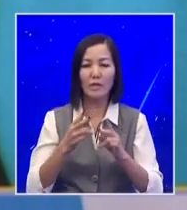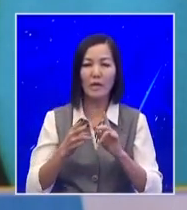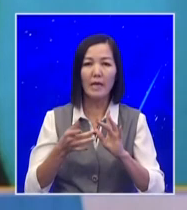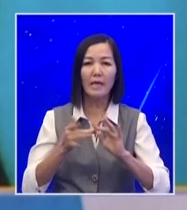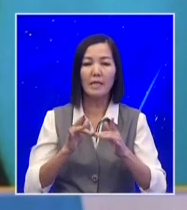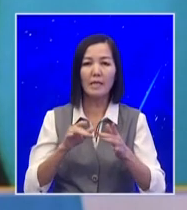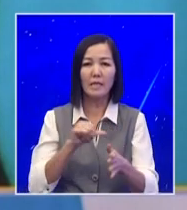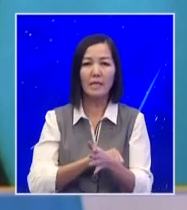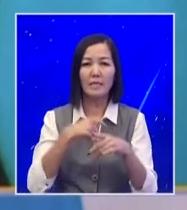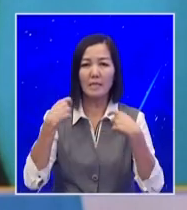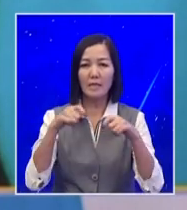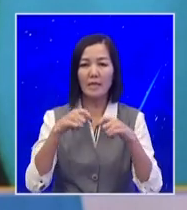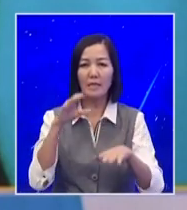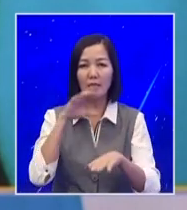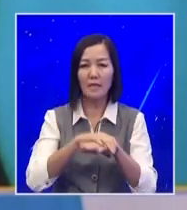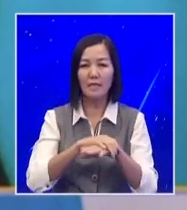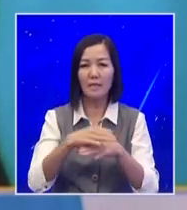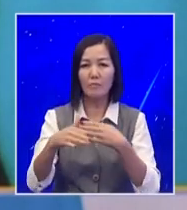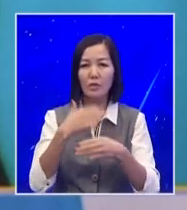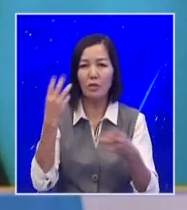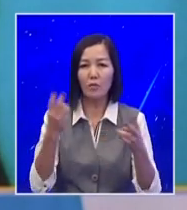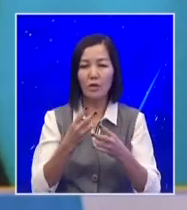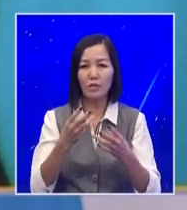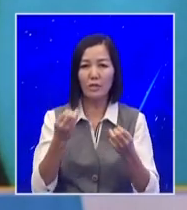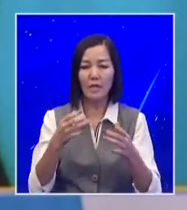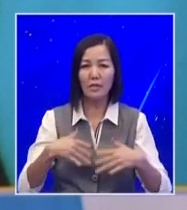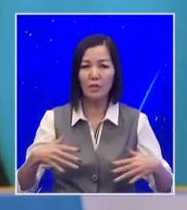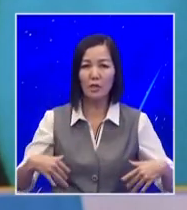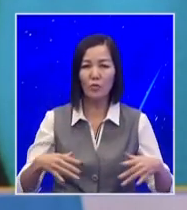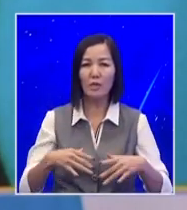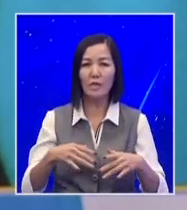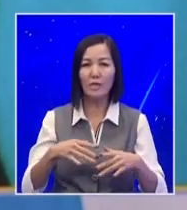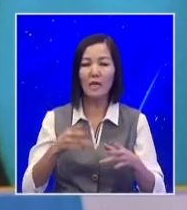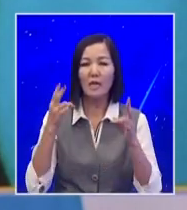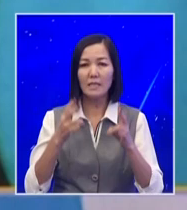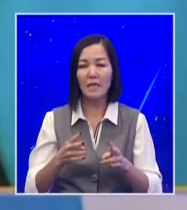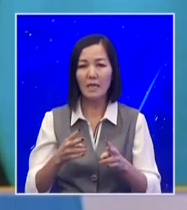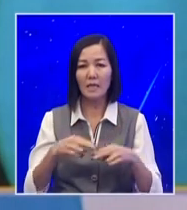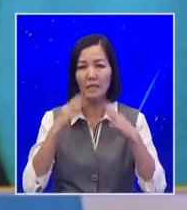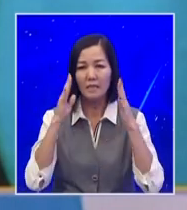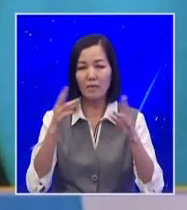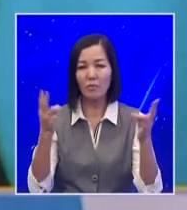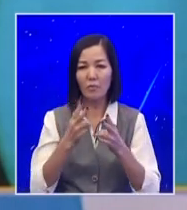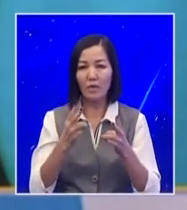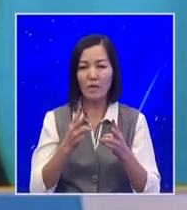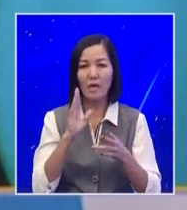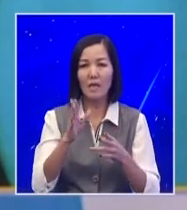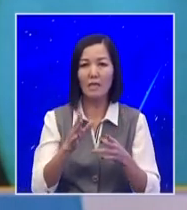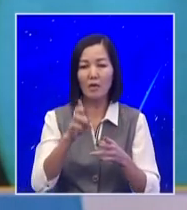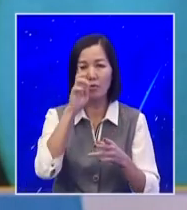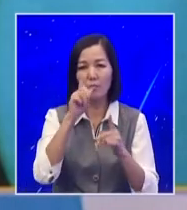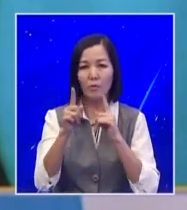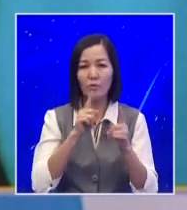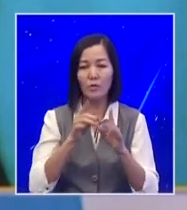есірткі өнімдерді сататындарды анықтап, жазалау қажет. Тағы жануарлар өміріне зиян келтірушілер де назардан тыс қалмасын. Алдағы үкімет